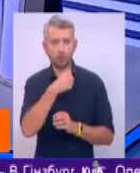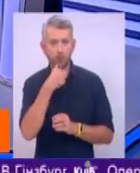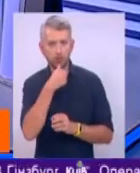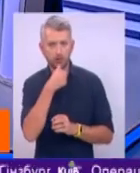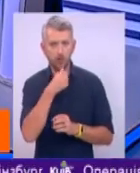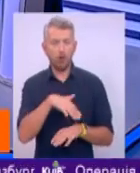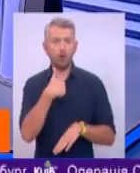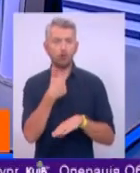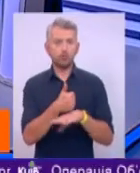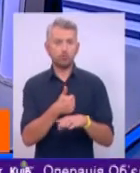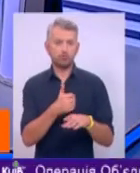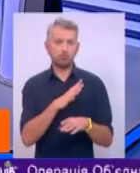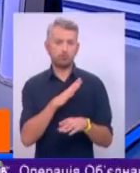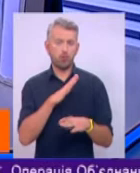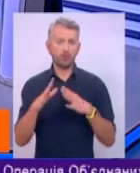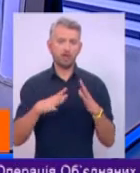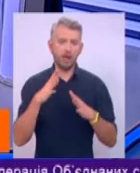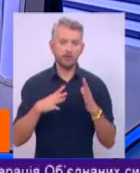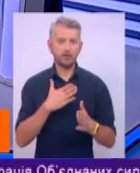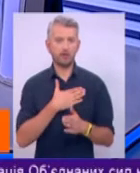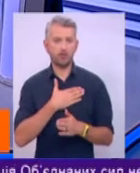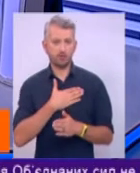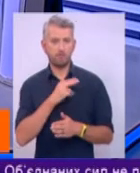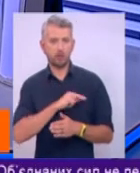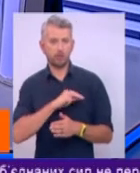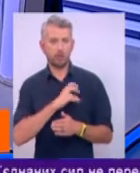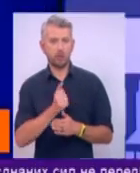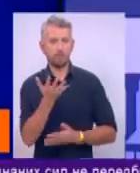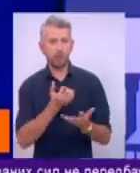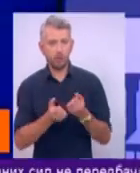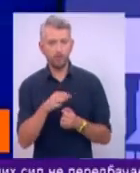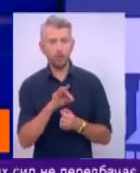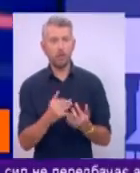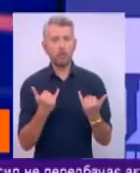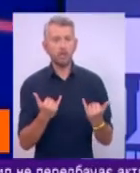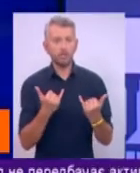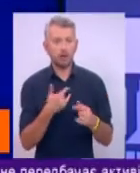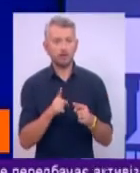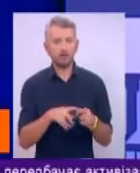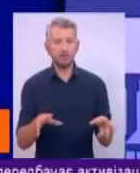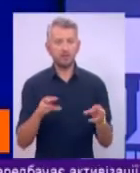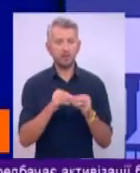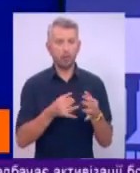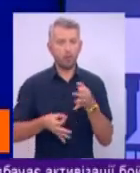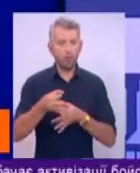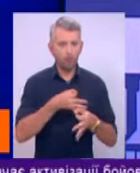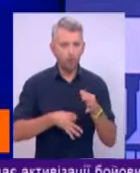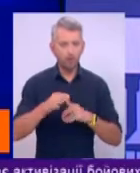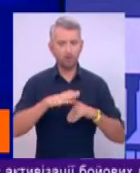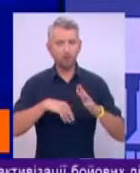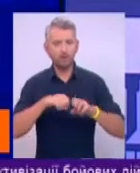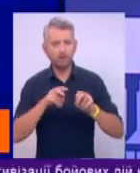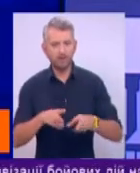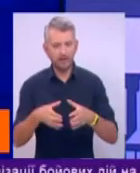році головним чином це був тренінги і наші працювали на прийом, то зараз це спільне обговорення, це професійне середовище,